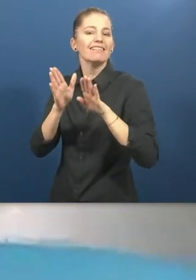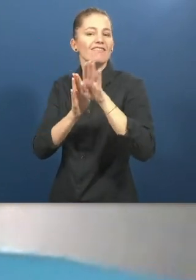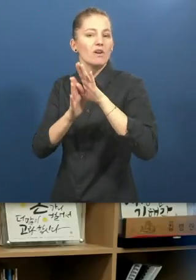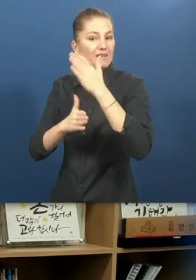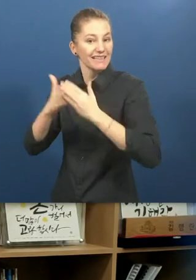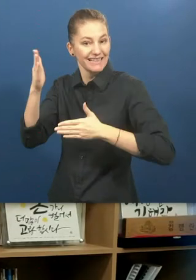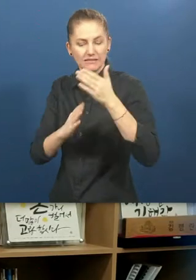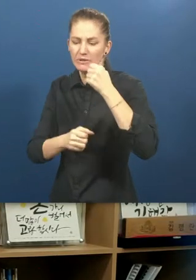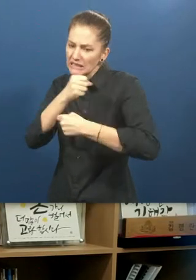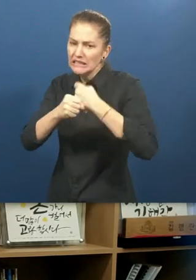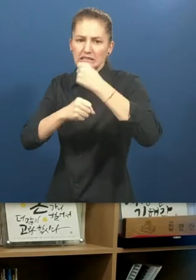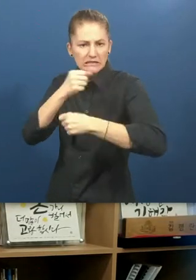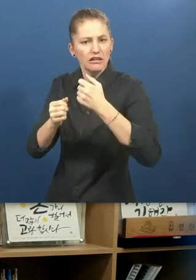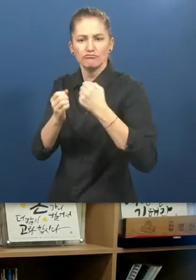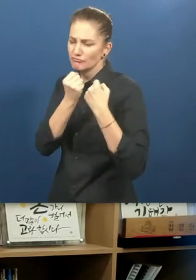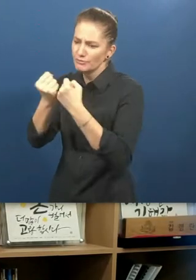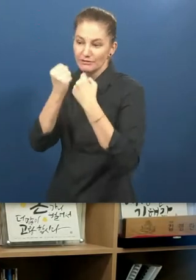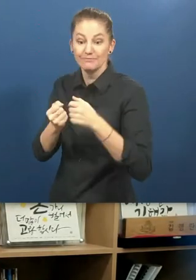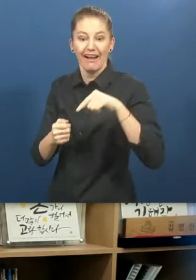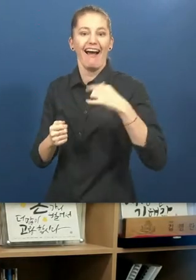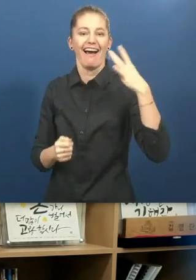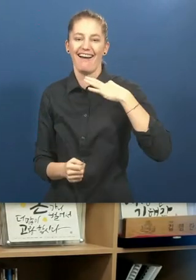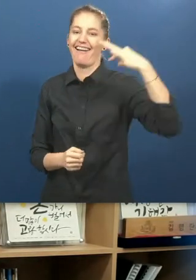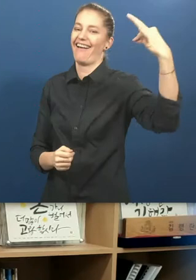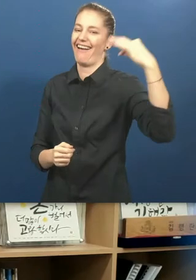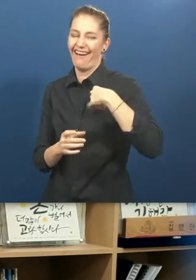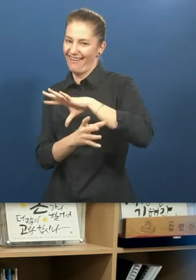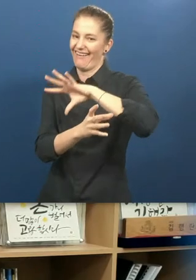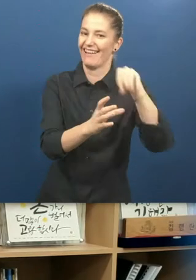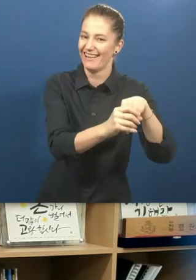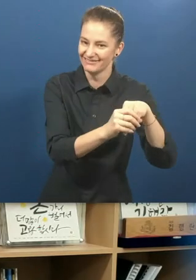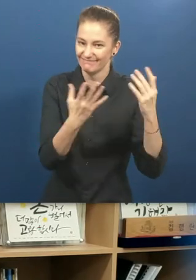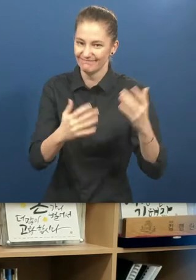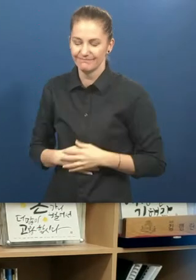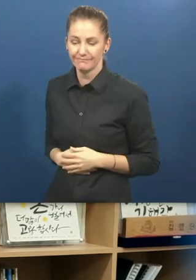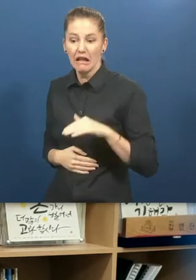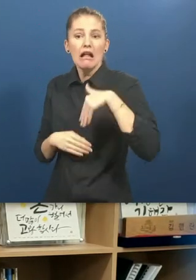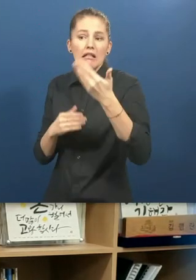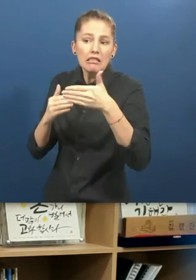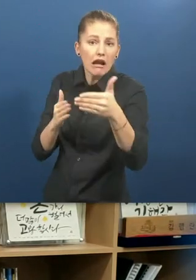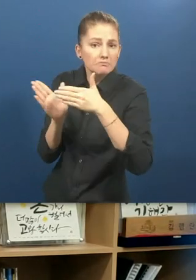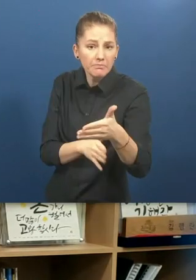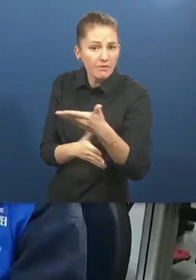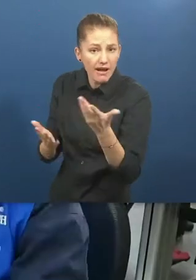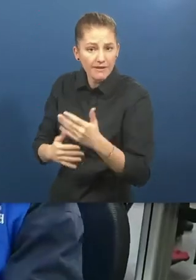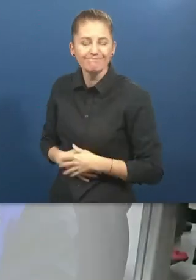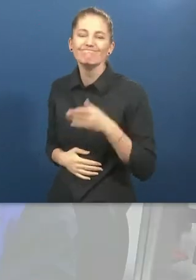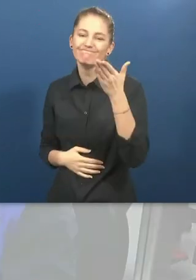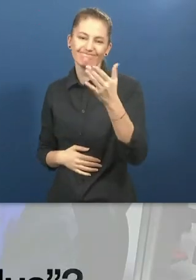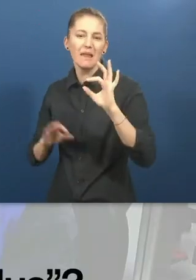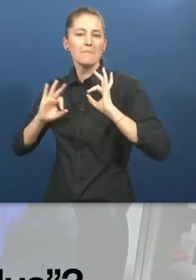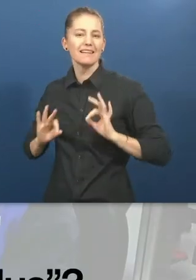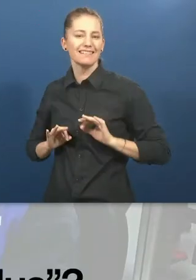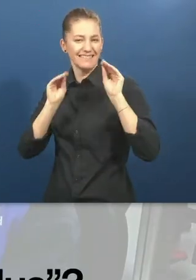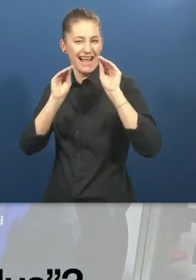발달장애인만을 위한 특별한 지원 사업을 하는데 이 사업에 프로포즈를 제출해서 선정되었습니다. What is next